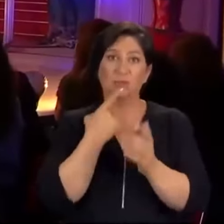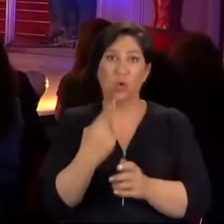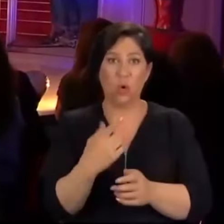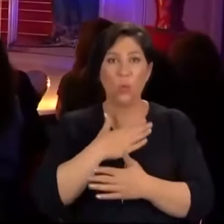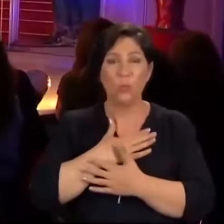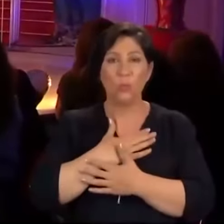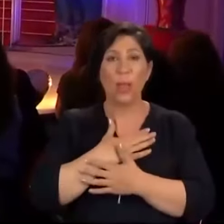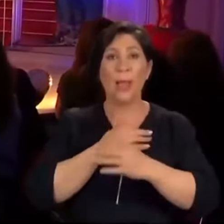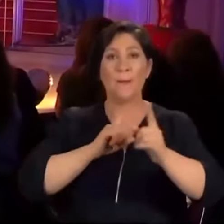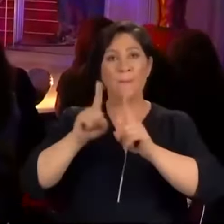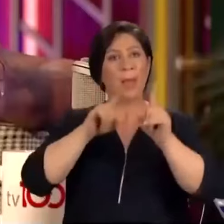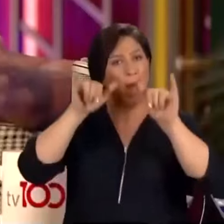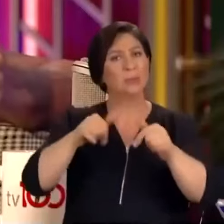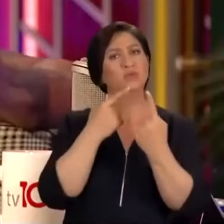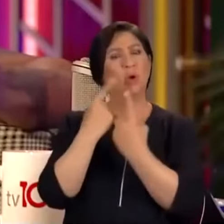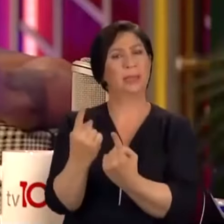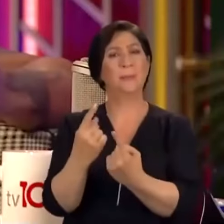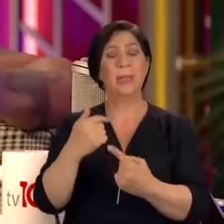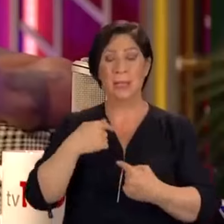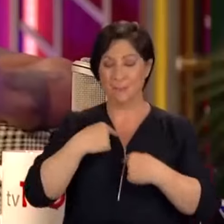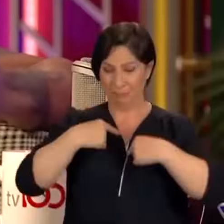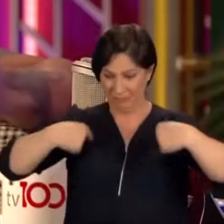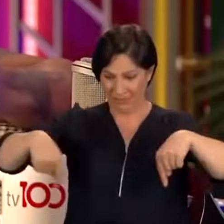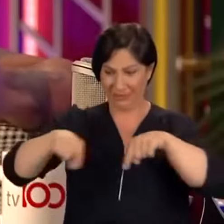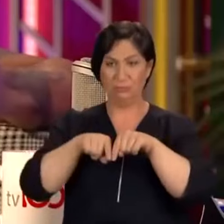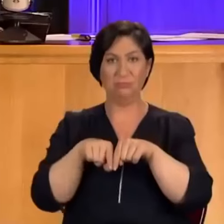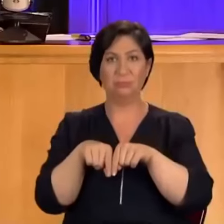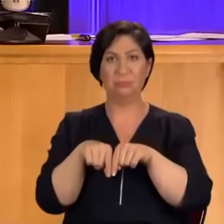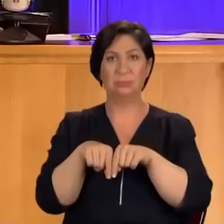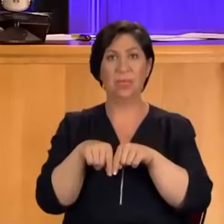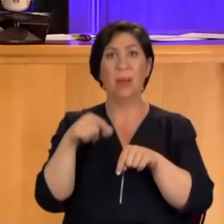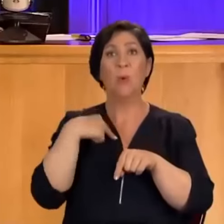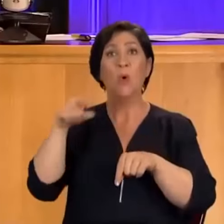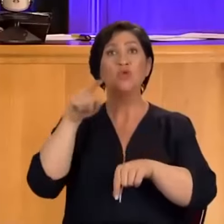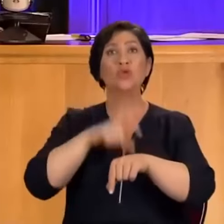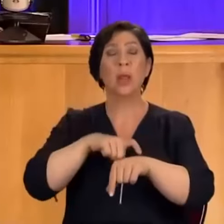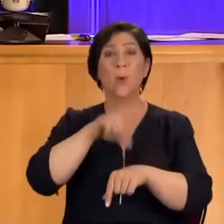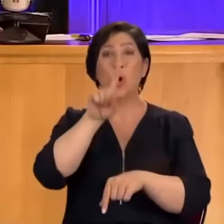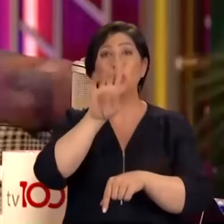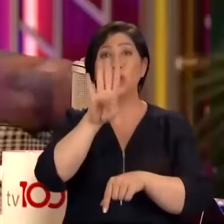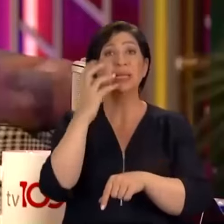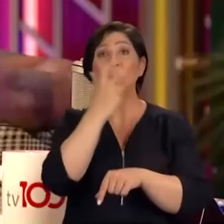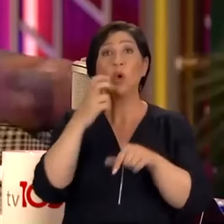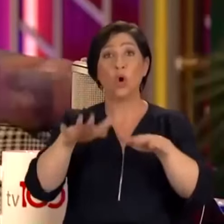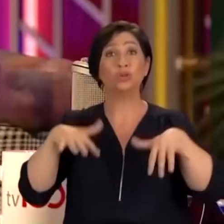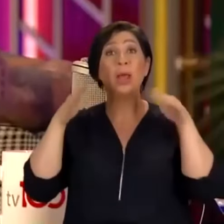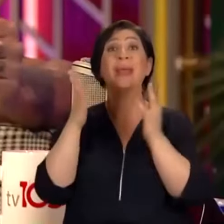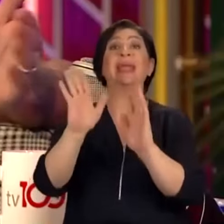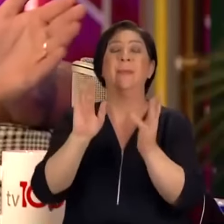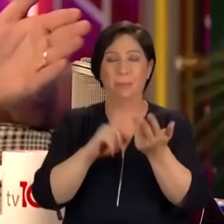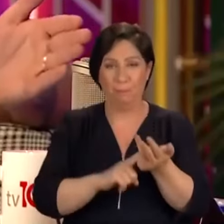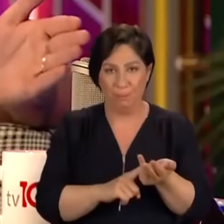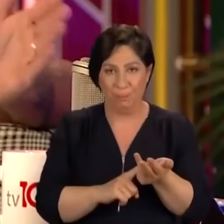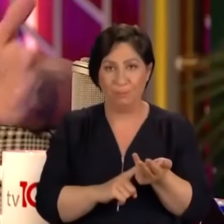derken mahkemede de bunu söyledik bizim ben o o dönem 14 tane konserime gidemedim